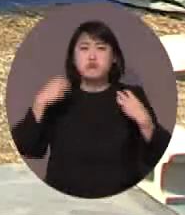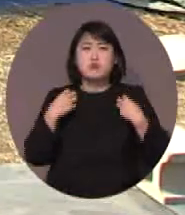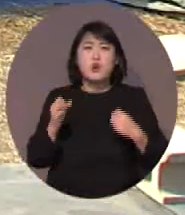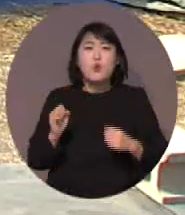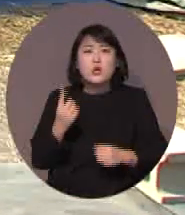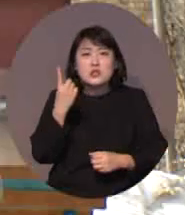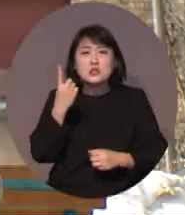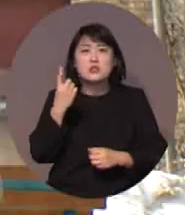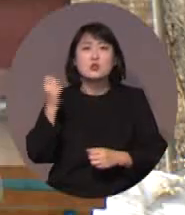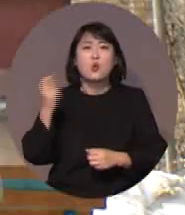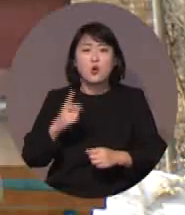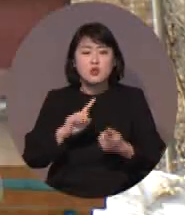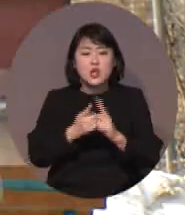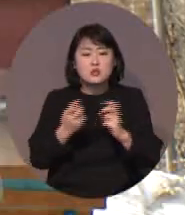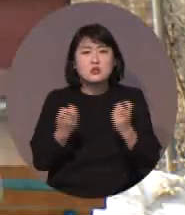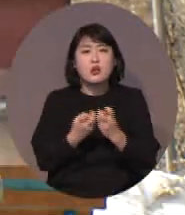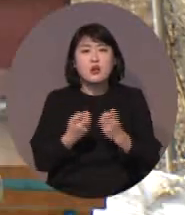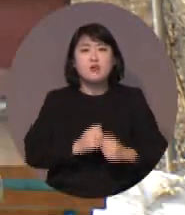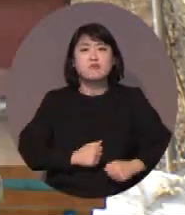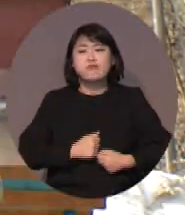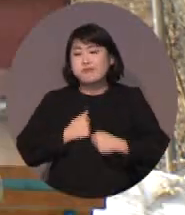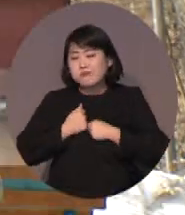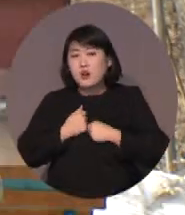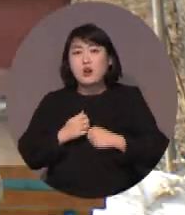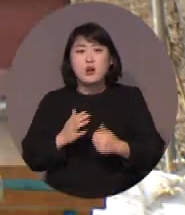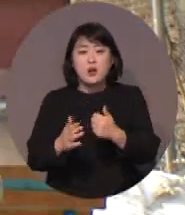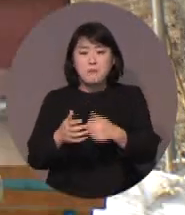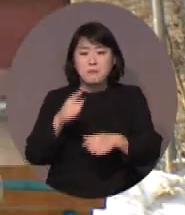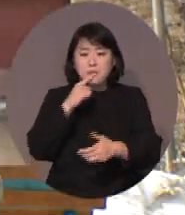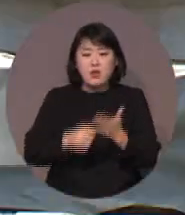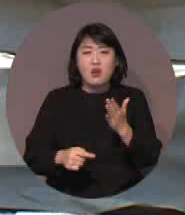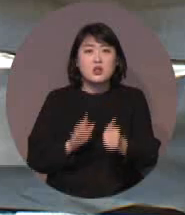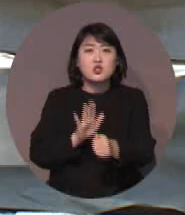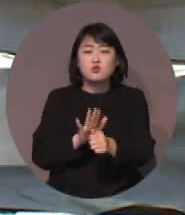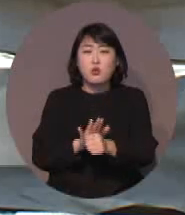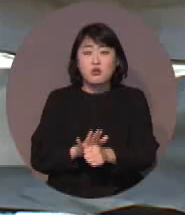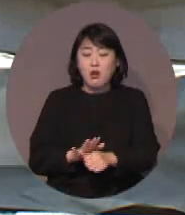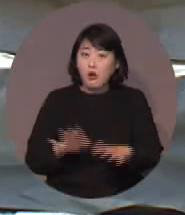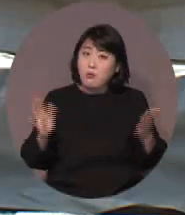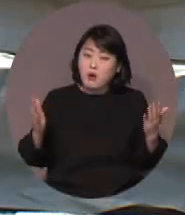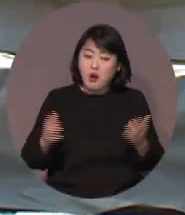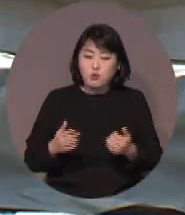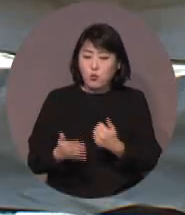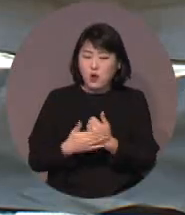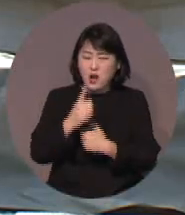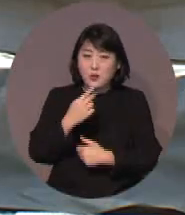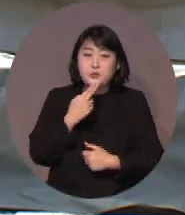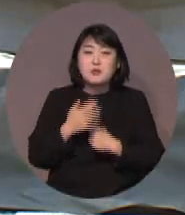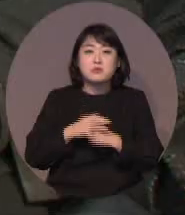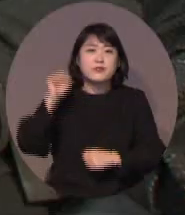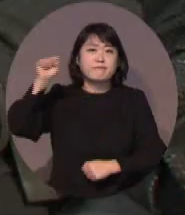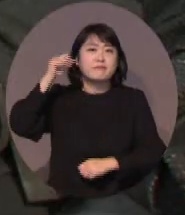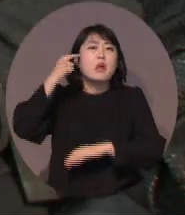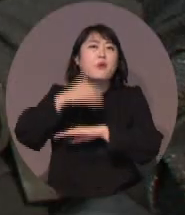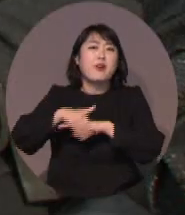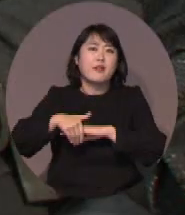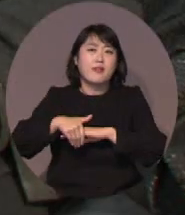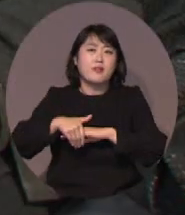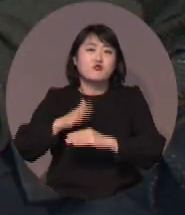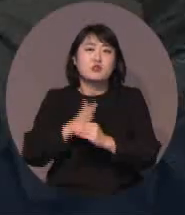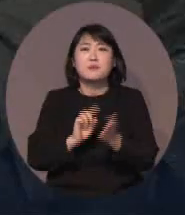원인 규명과 대책 마련의 소홀하고 피해 지원에도 손을 놓고 있다며 집단 행동을 예고하고 있습니다